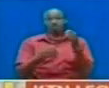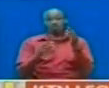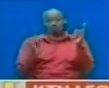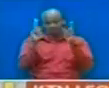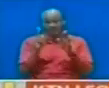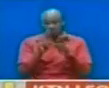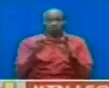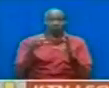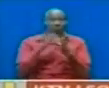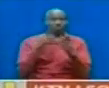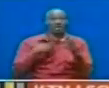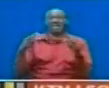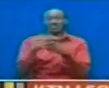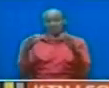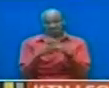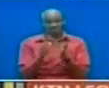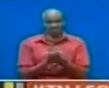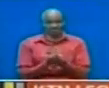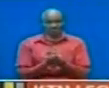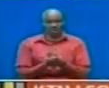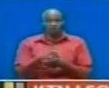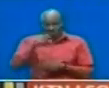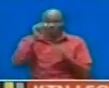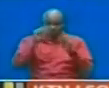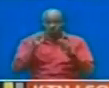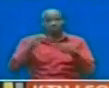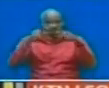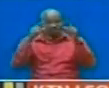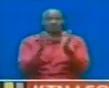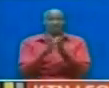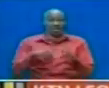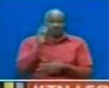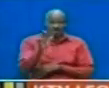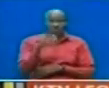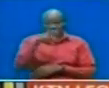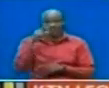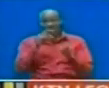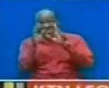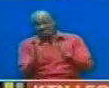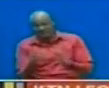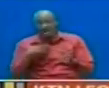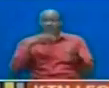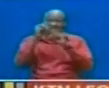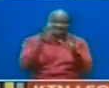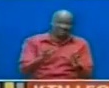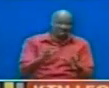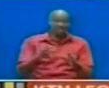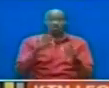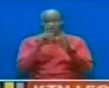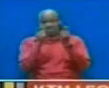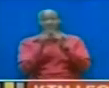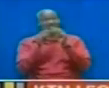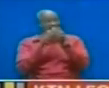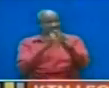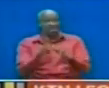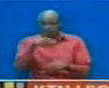Concept Mental Arithmetic. You can get success in your life. You can be a director, you can be a manager, you can be a team leader. And